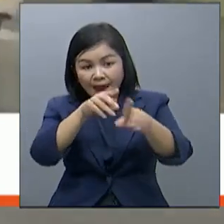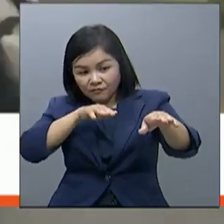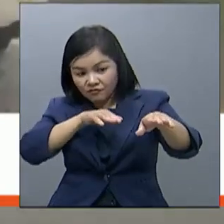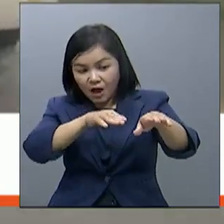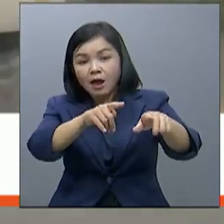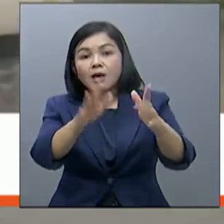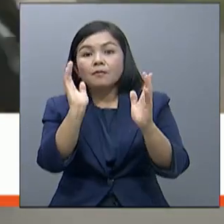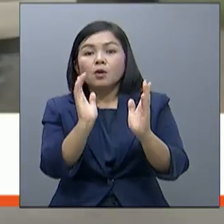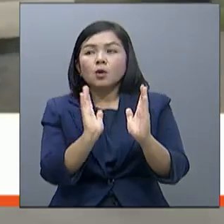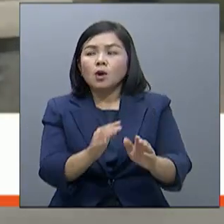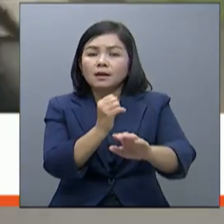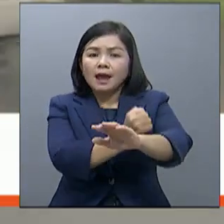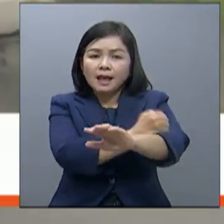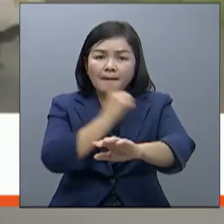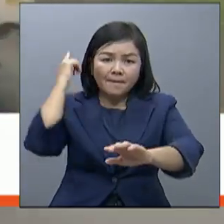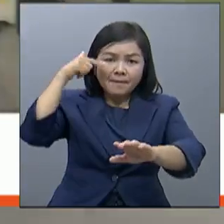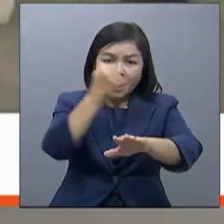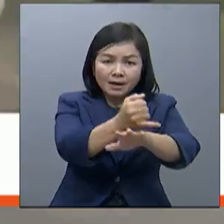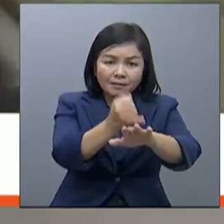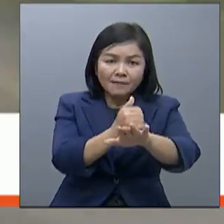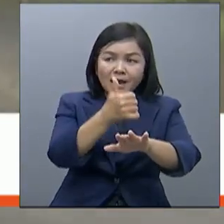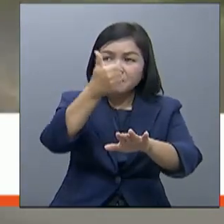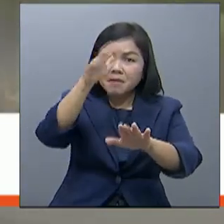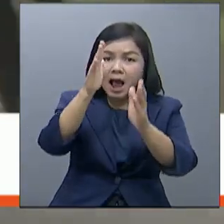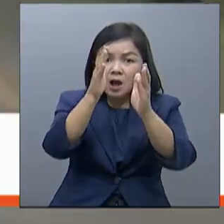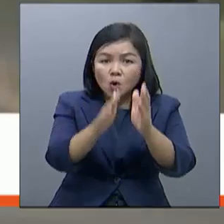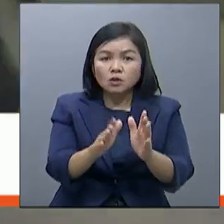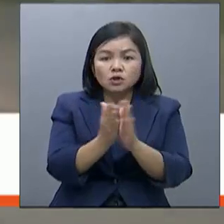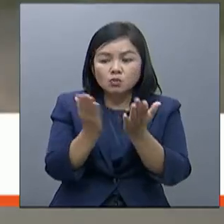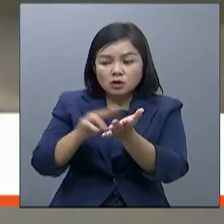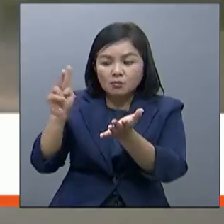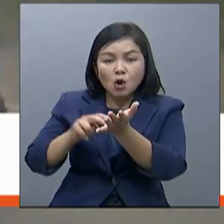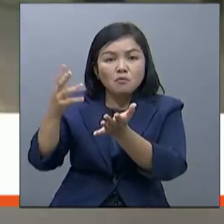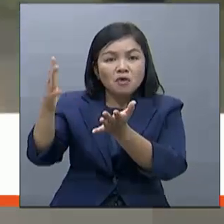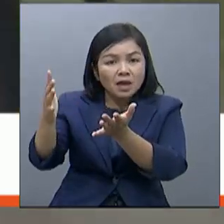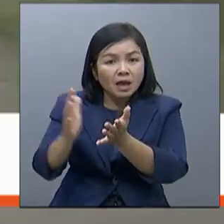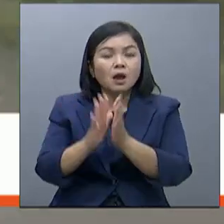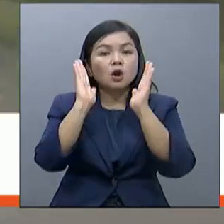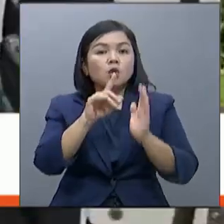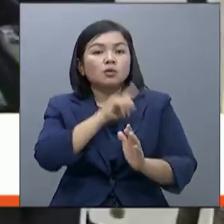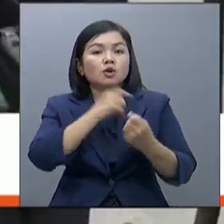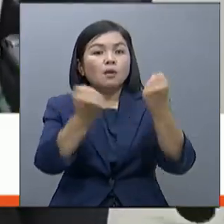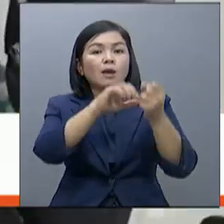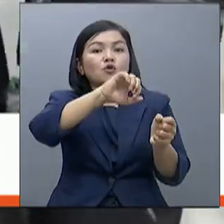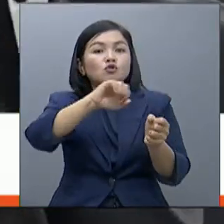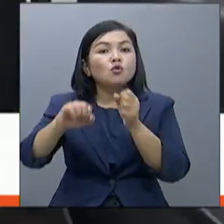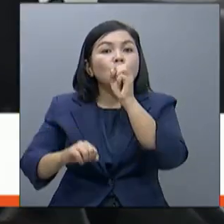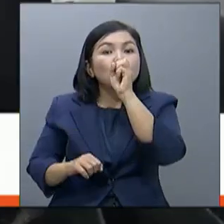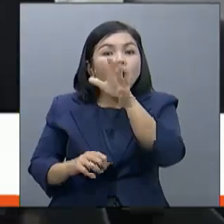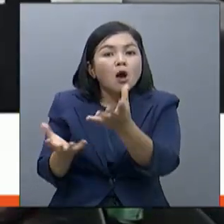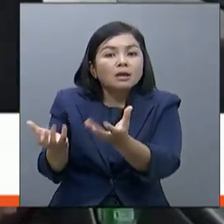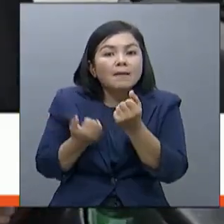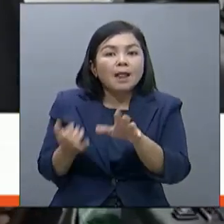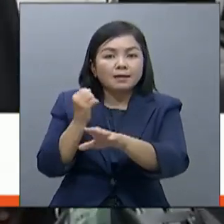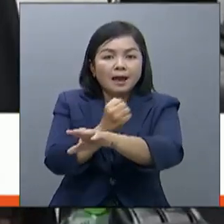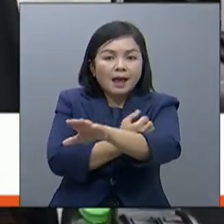านั่งมา15คนไม่มีหนังสือเดินทางเข้าประเทศค่ะคนขับรถตู้อ้างว่ารับแร